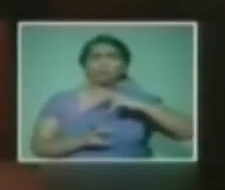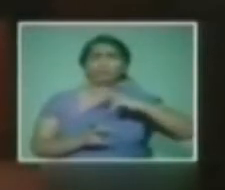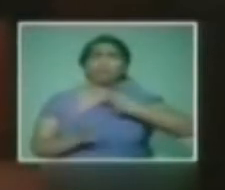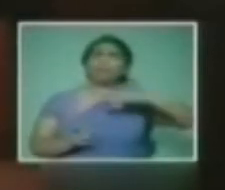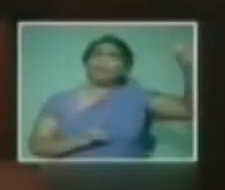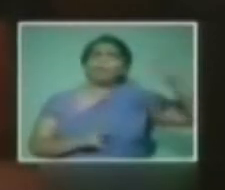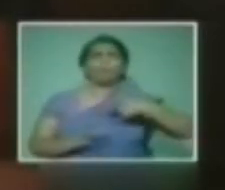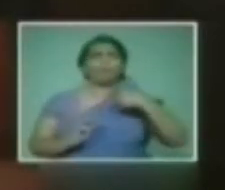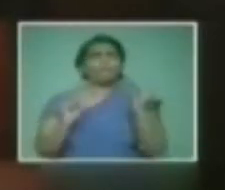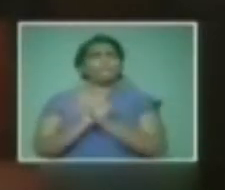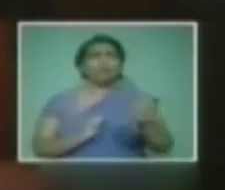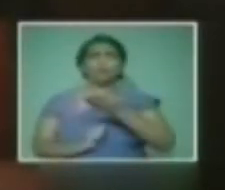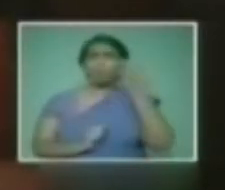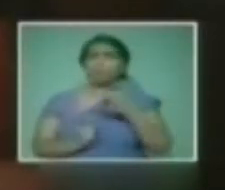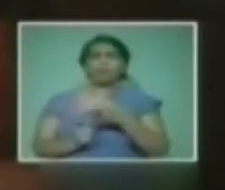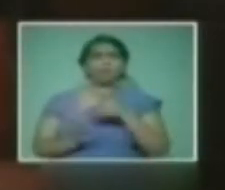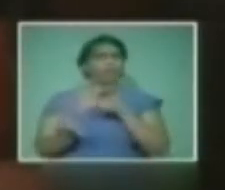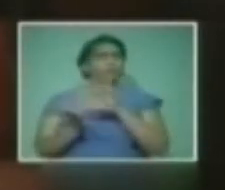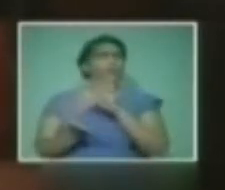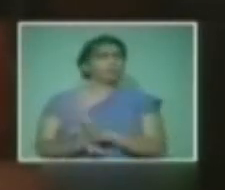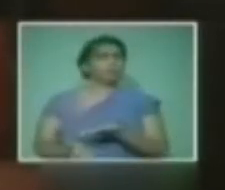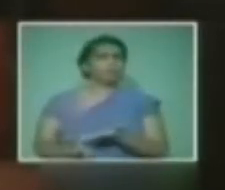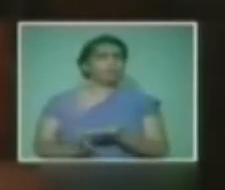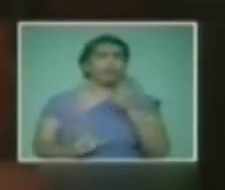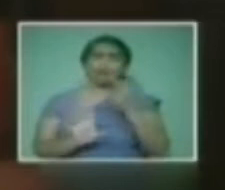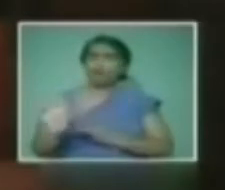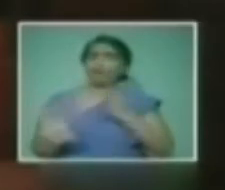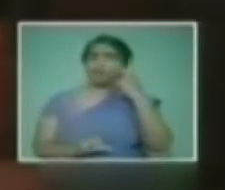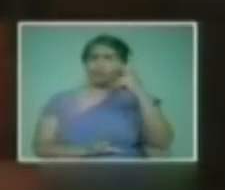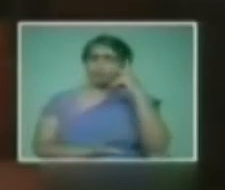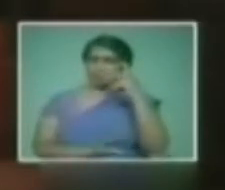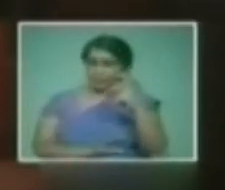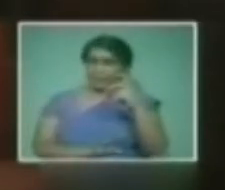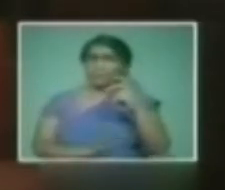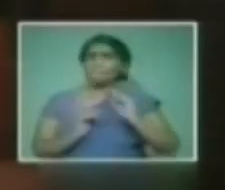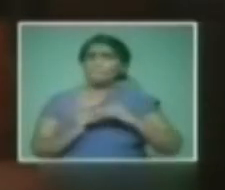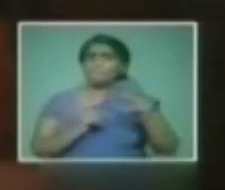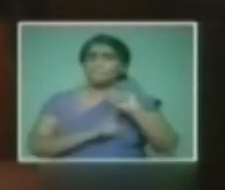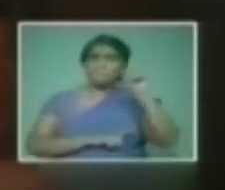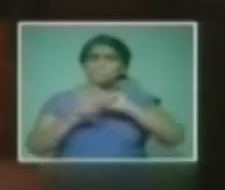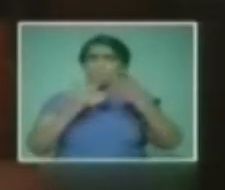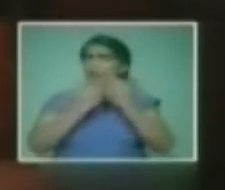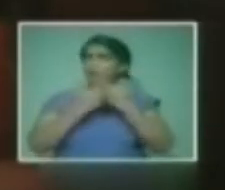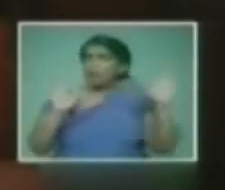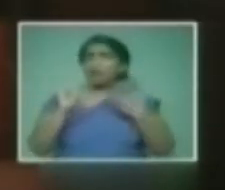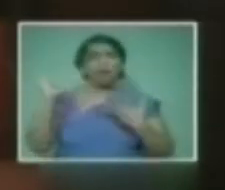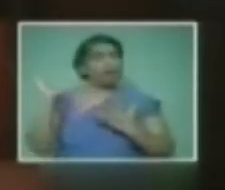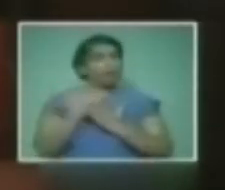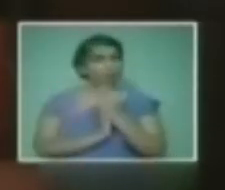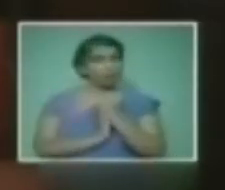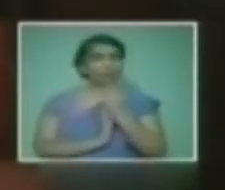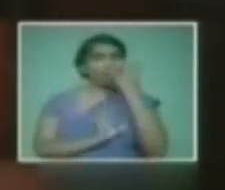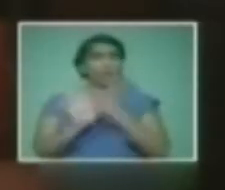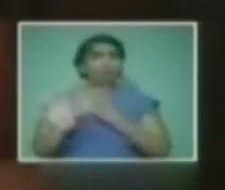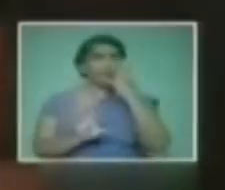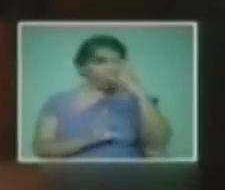இதய சுத்தியுடன் அப்படியே அமல்படுத்துவதாக நீங்கள் உறுதிமொழி அளித்தால் இதில் ஒரு சிறந்த முடிவை எடுக்க முடியும். பிரதமர் அவர்களே, முதலில் நீங்கள்